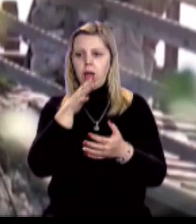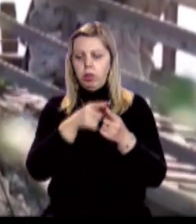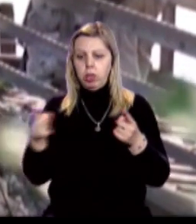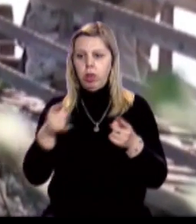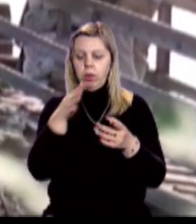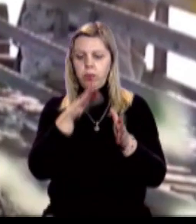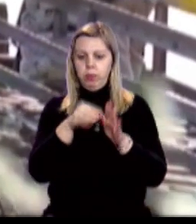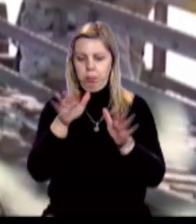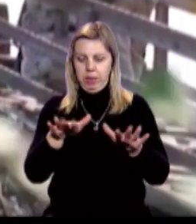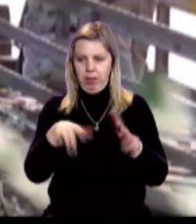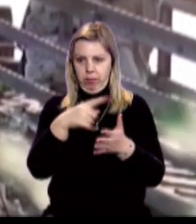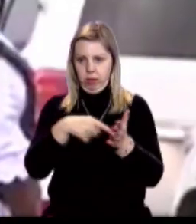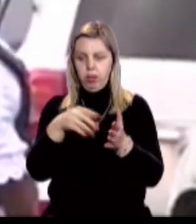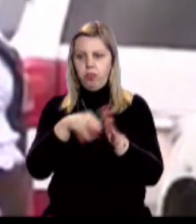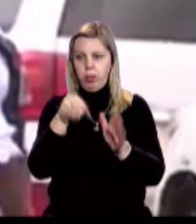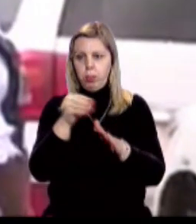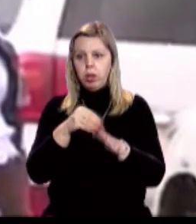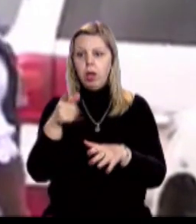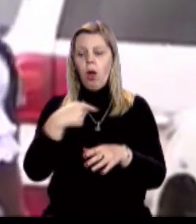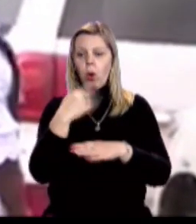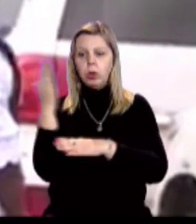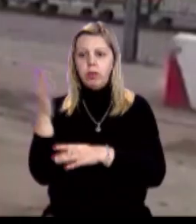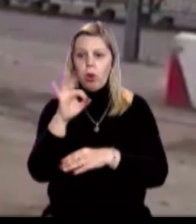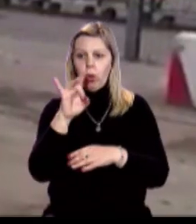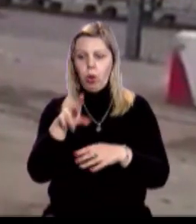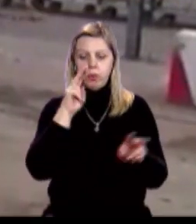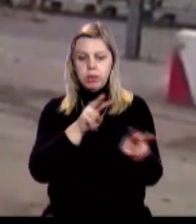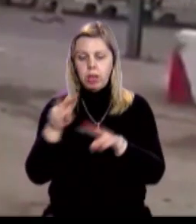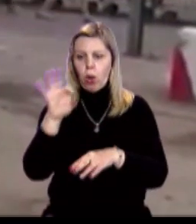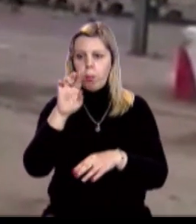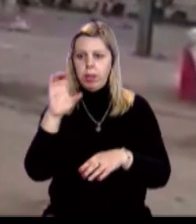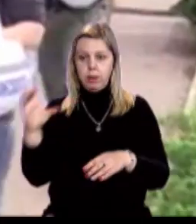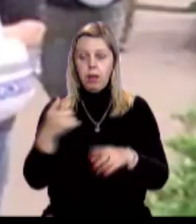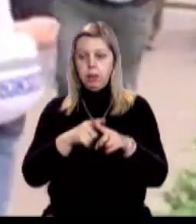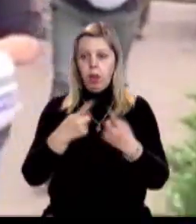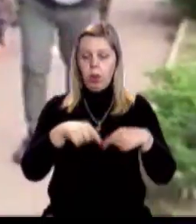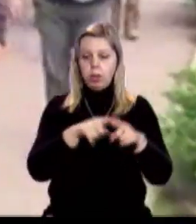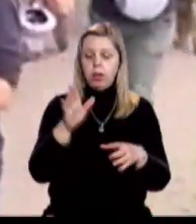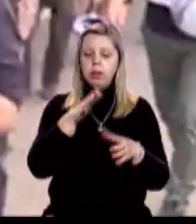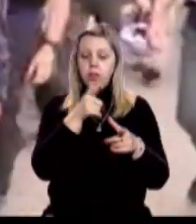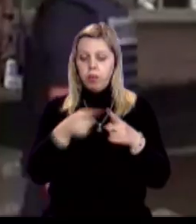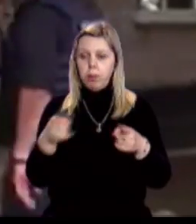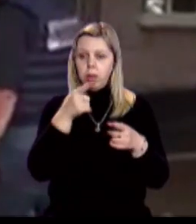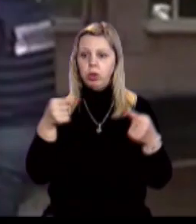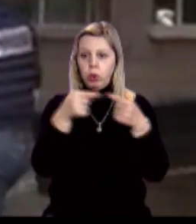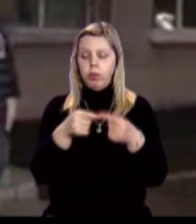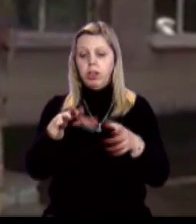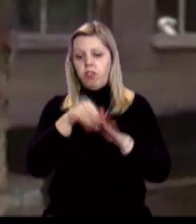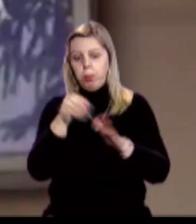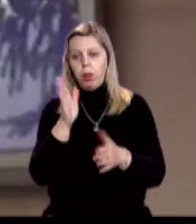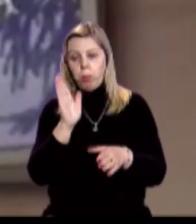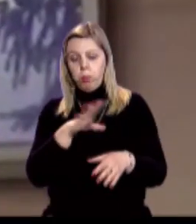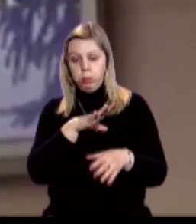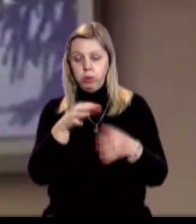проведення позачергових місцевих виборів. За ходом голосування у Ордло стежитиме ОБСЄ. Саме ця організація згодом має встановити, чи вибори